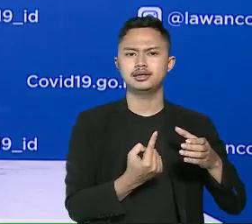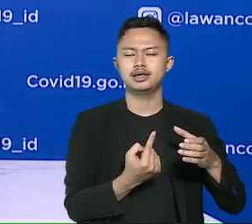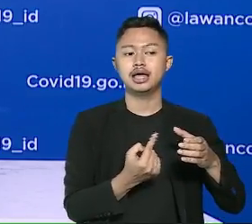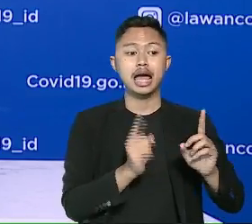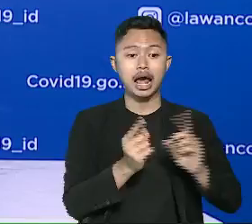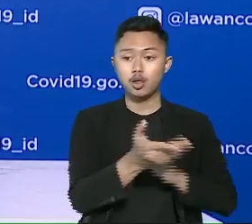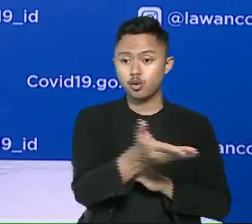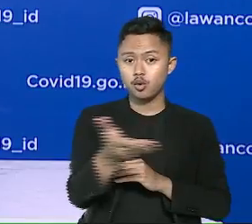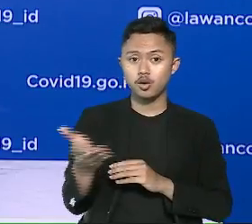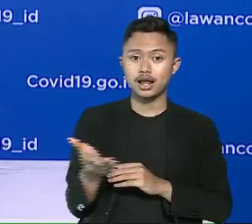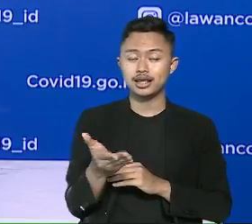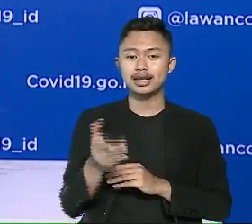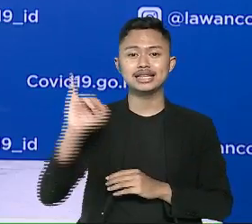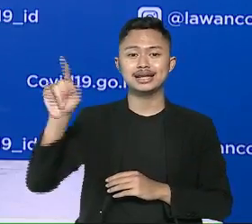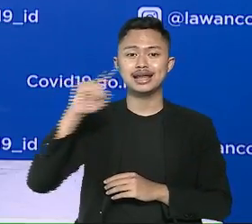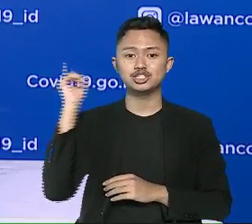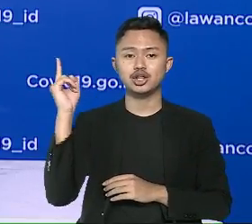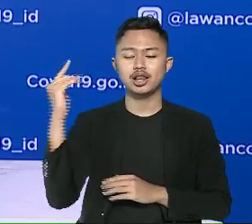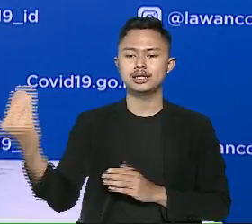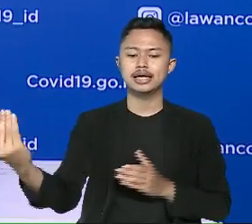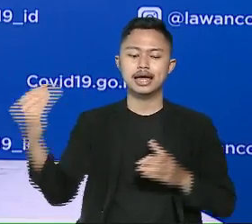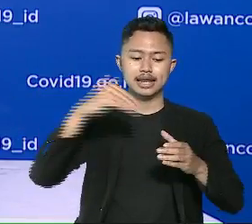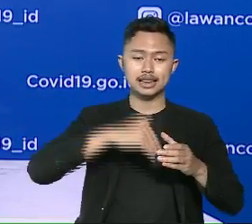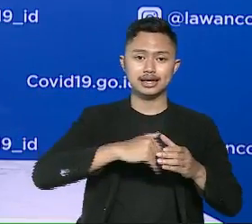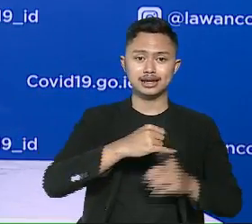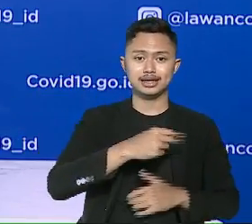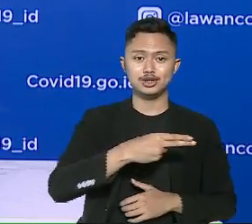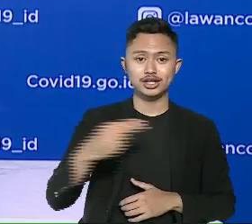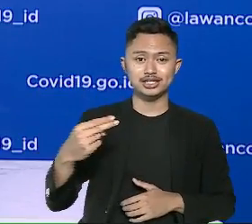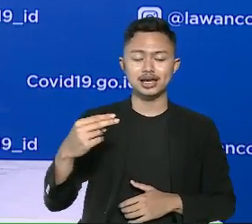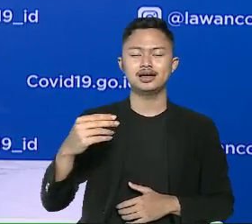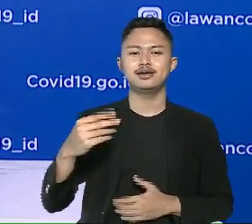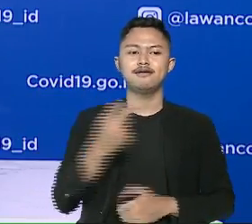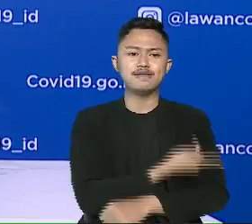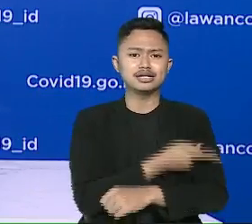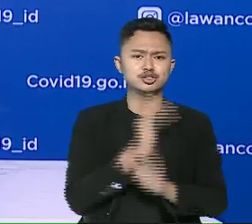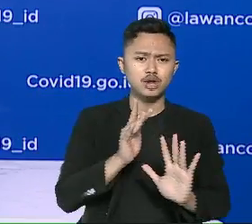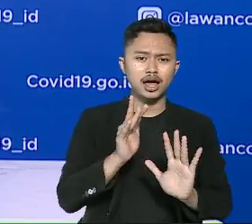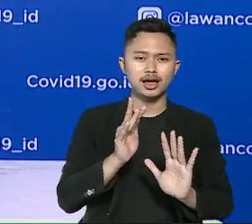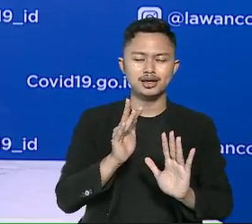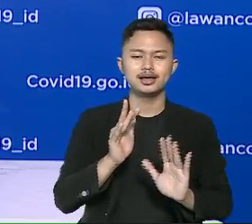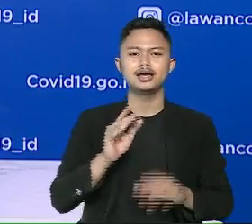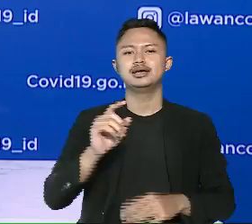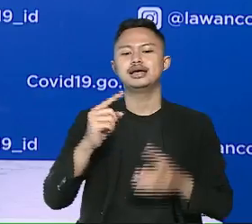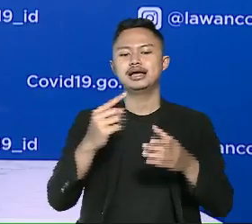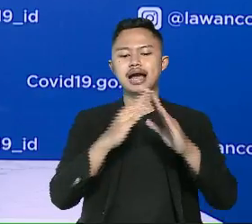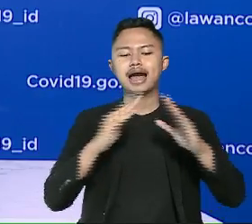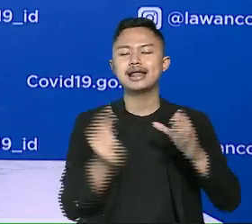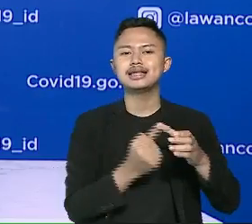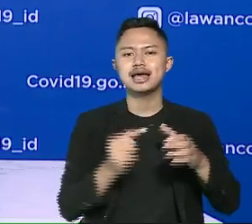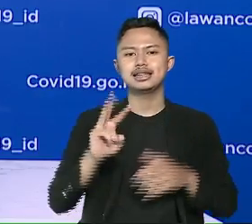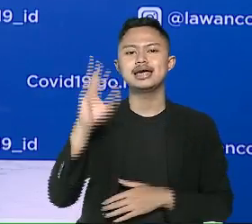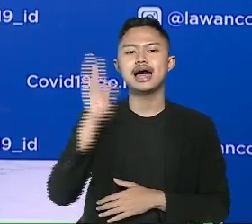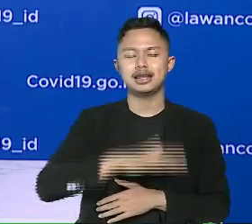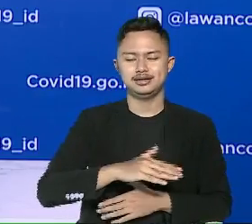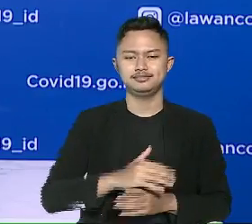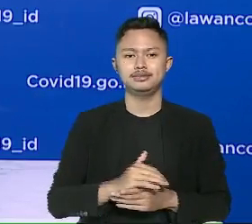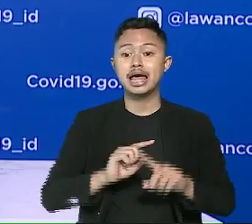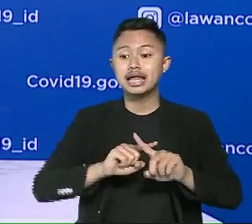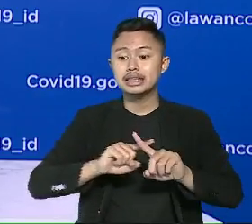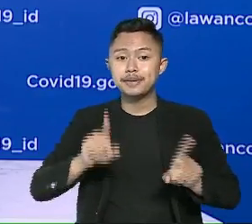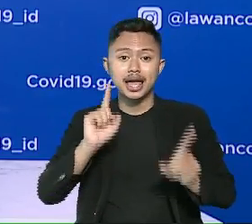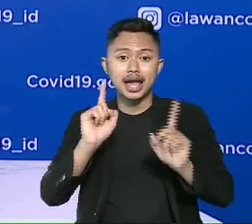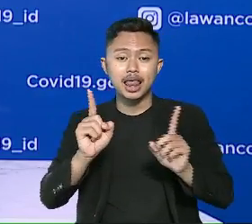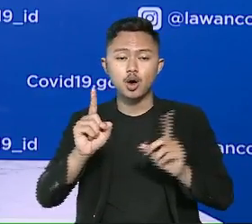untuk pelaku perjalanan internasional yang telah menerima dosis penuh vaksinasi. Yang kedua, 5 hari